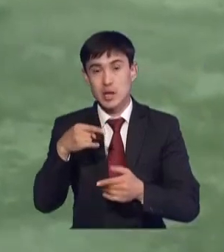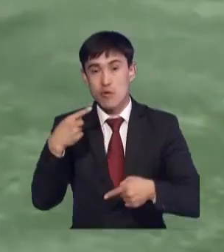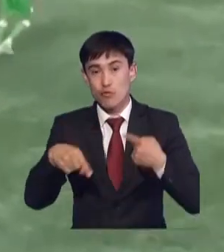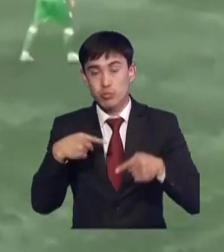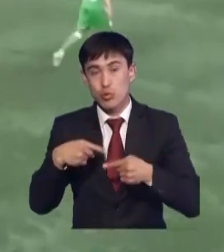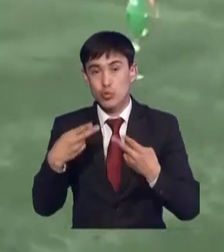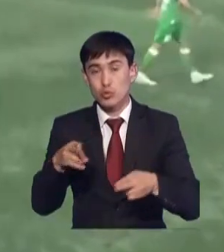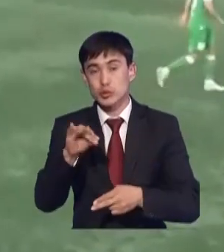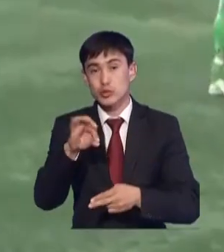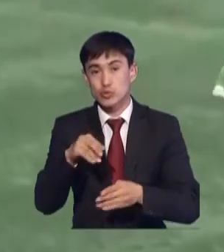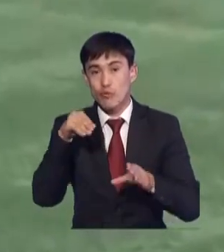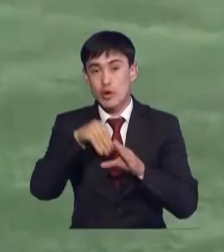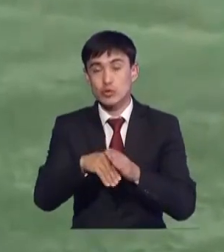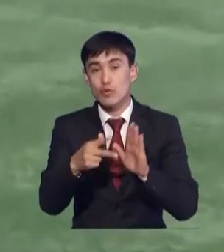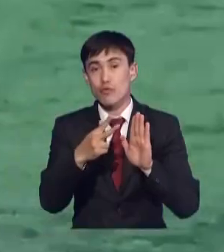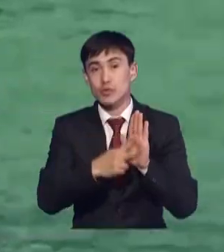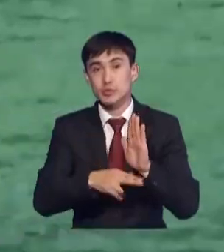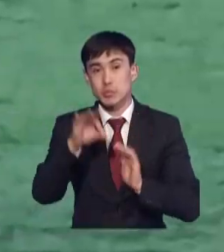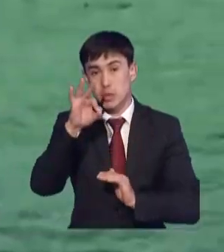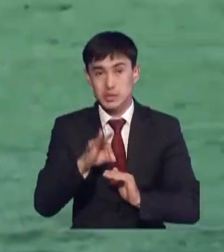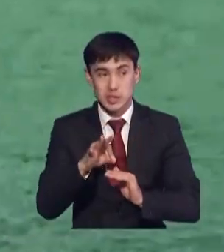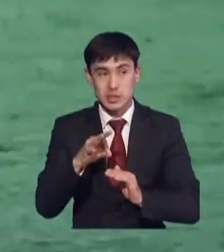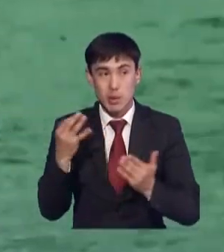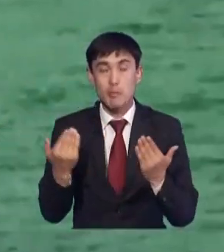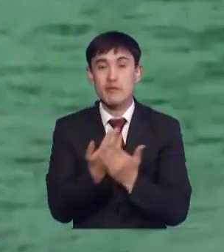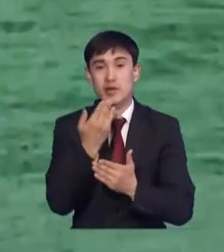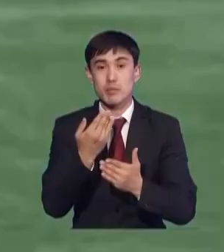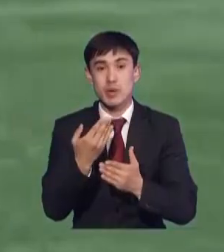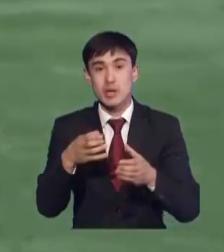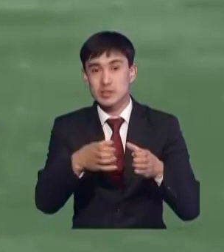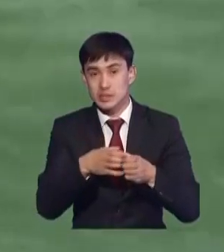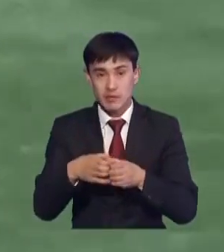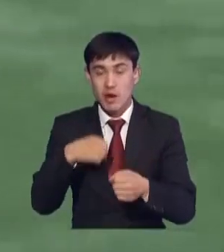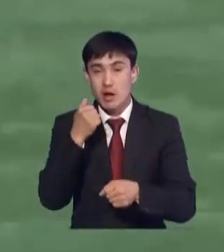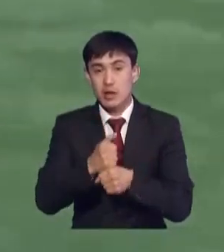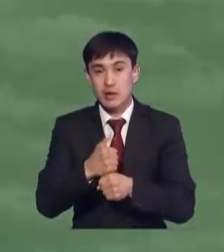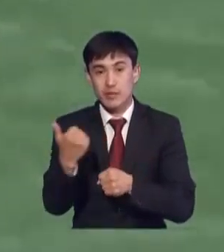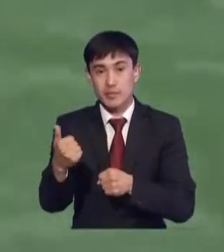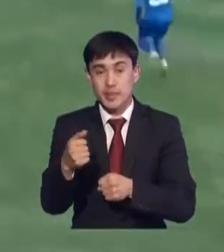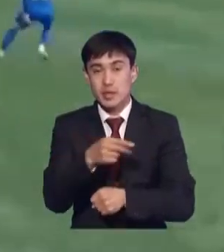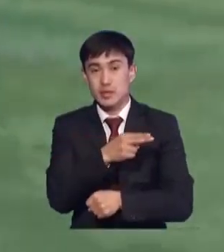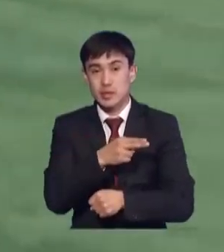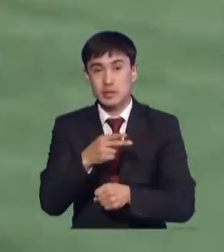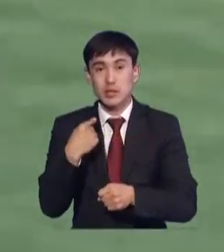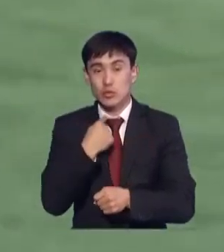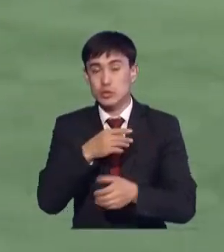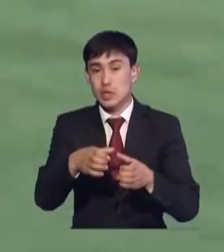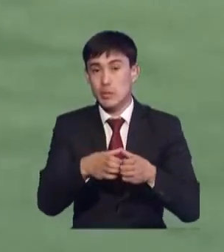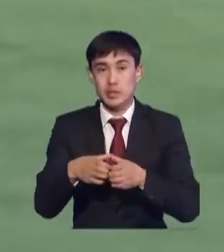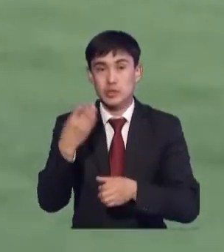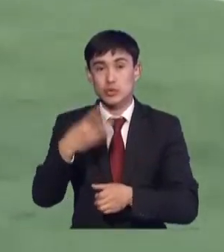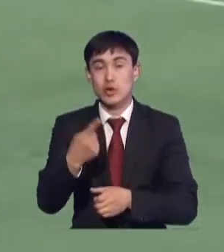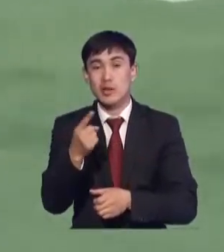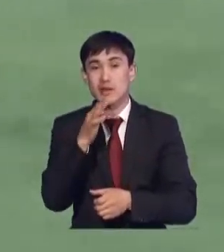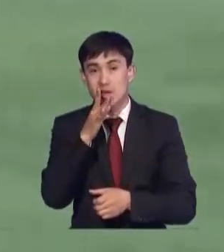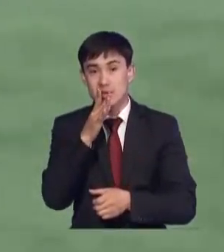футбольный клуб житсу вошёл с восьмидесяти процентным обновлением основного состава главным наставником толку банской команды является сорока оно